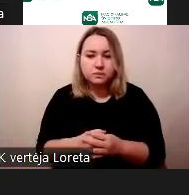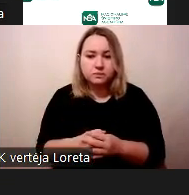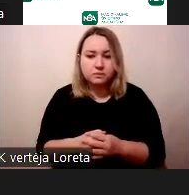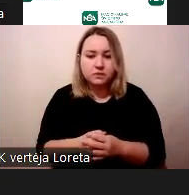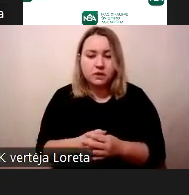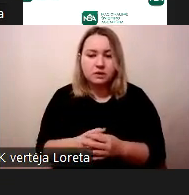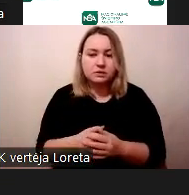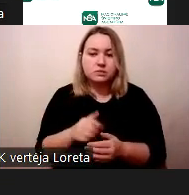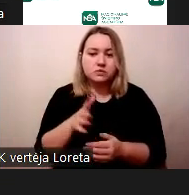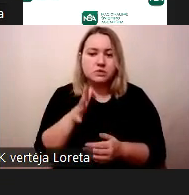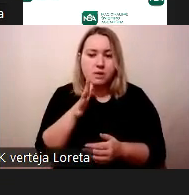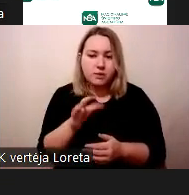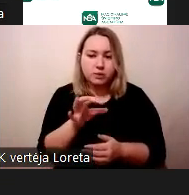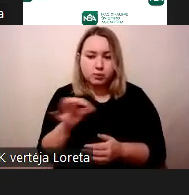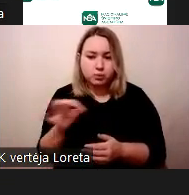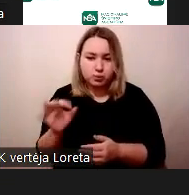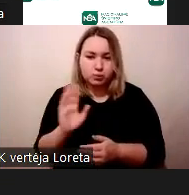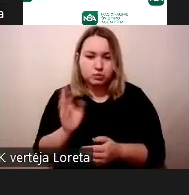17:00. Taip.